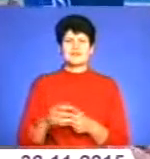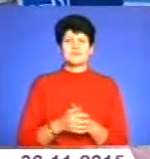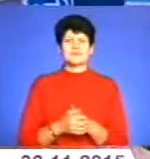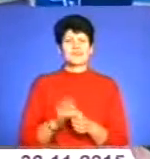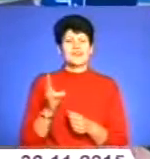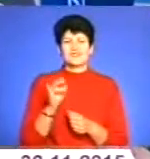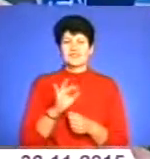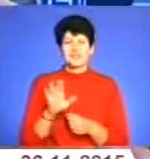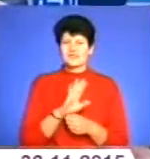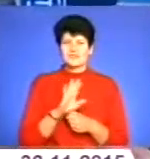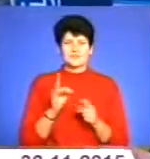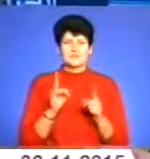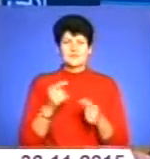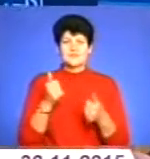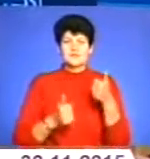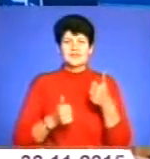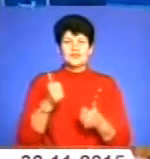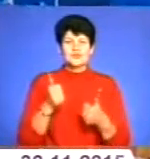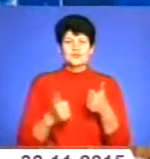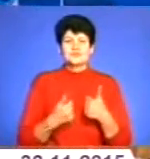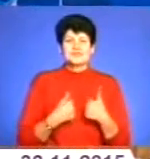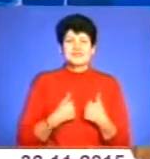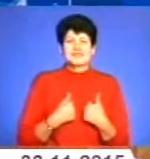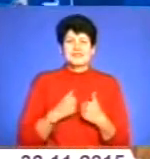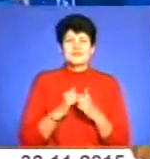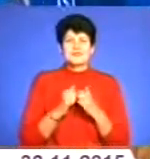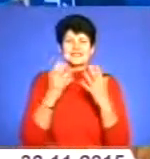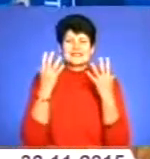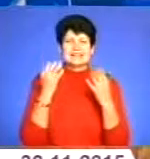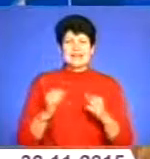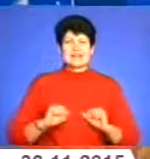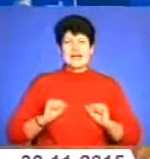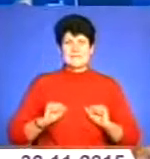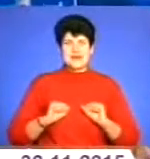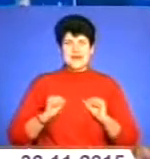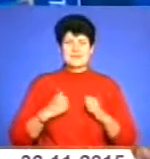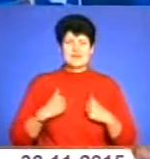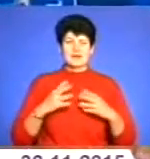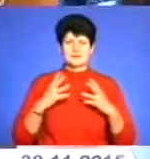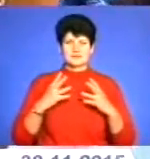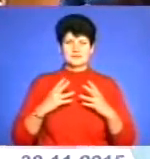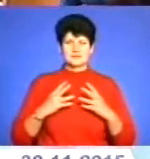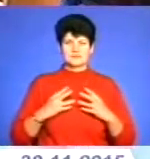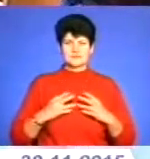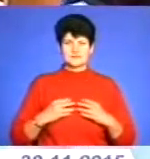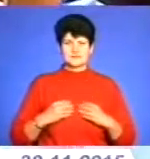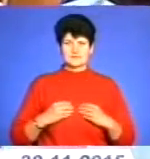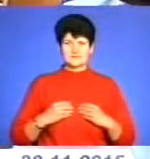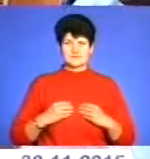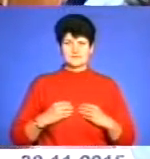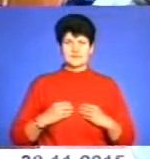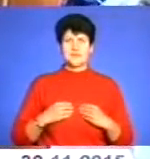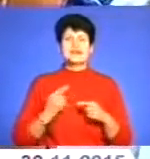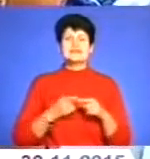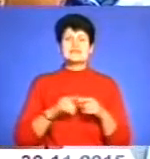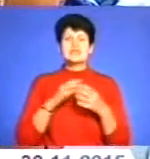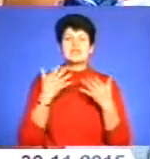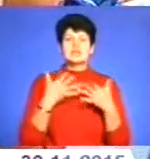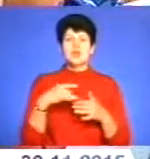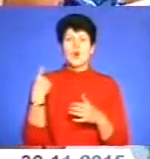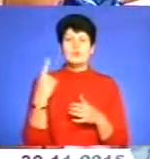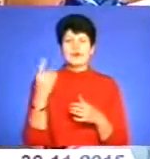Ну, не тільки конкурси. Я кожен день намагаюся. Ну, він мене заспокоює. Це в нас проходив вже обласний етап, до того